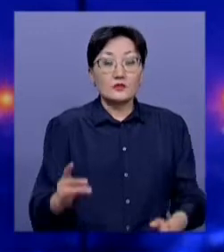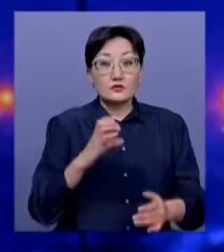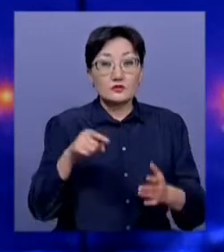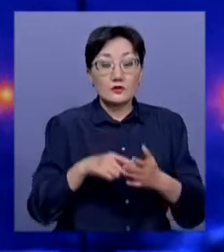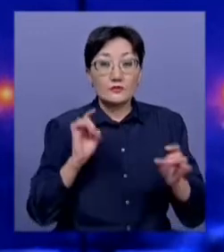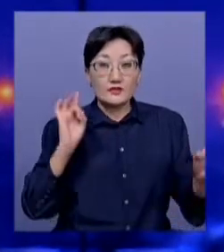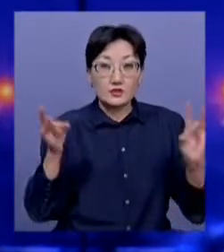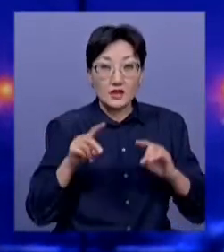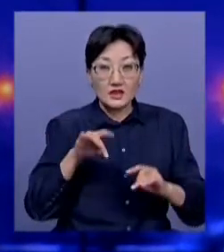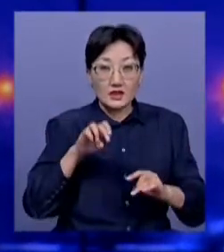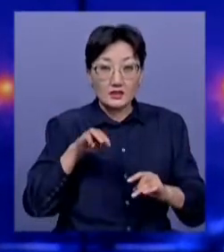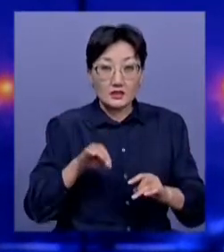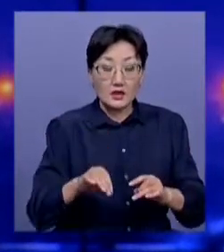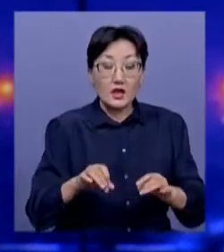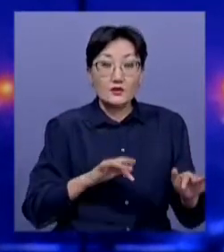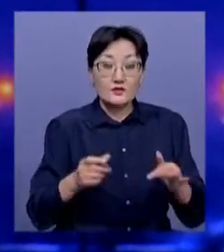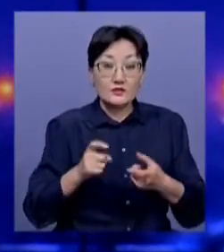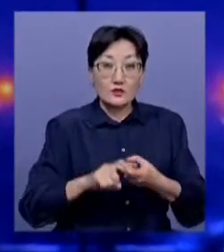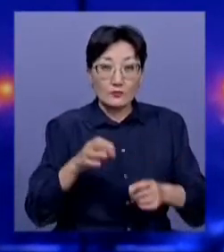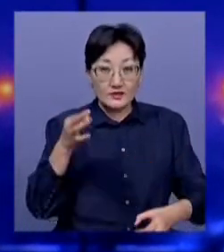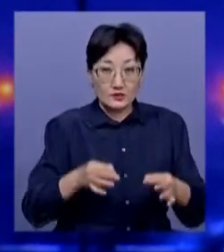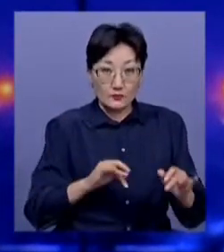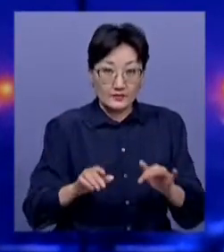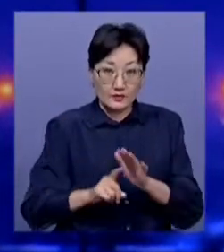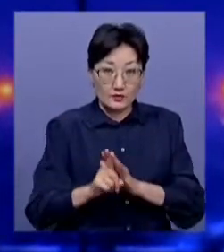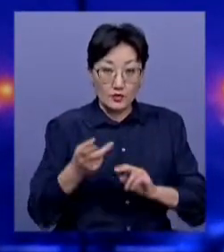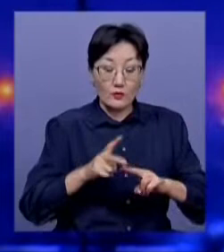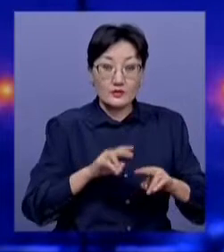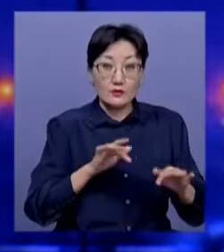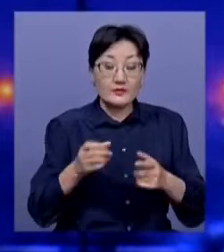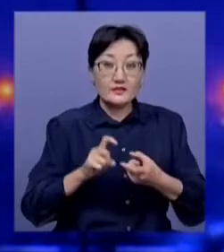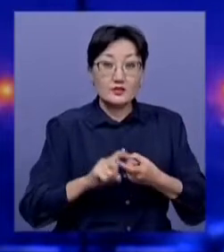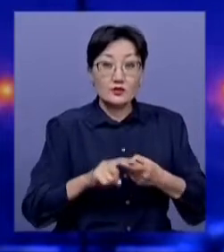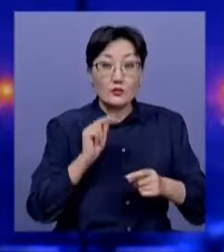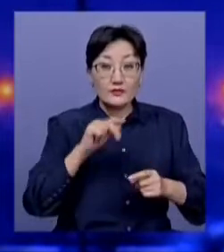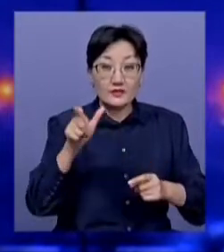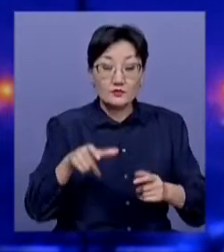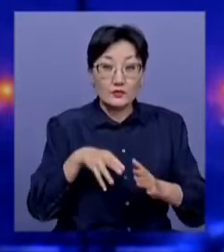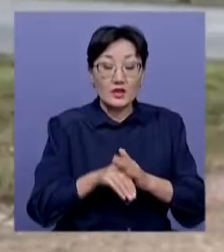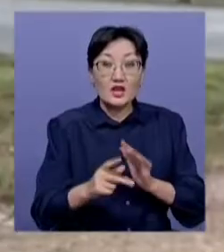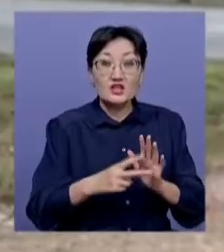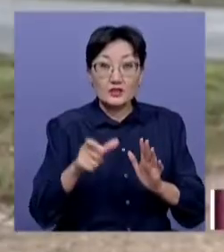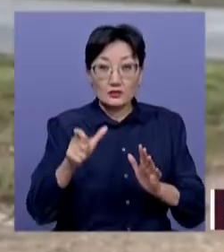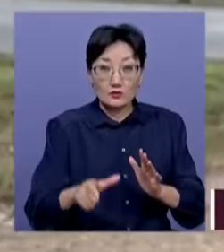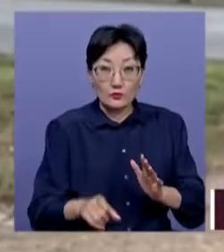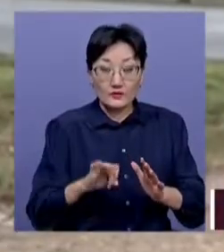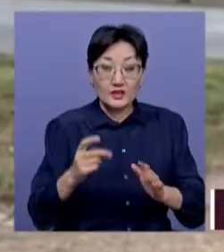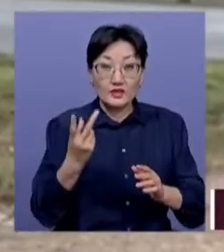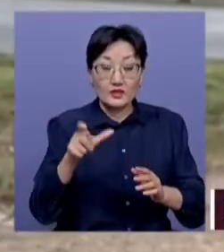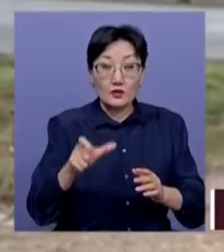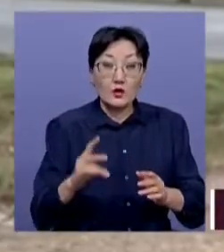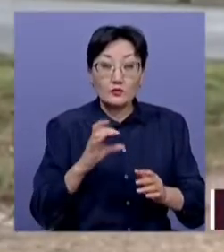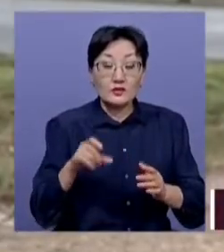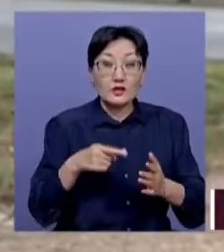Елордада атышулы Астана ЛРТ-сіне қатысты сот процесі басталды. Аталған іс бойынша сотталушылар қатарында 7 адам. Тағы 2 адам